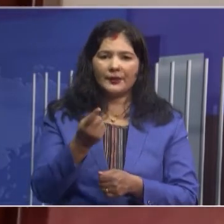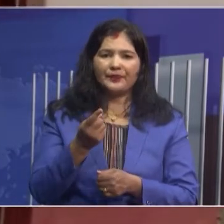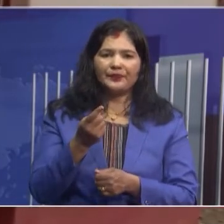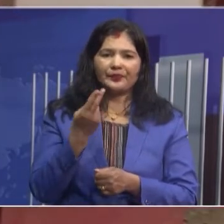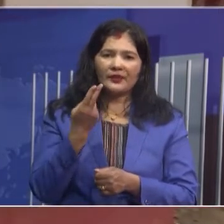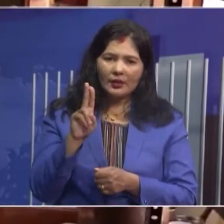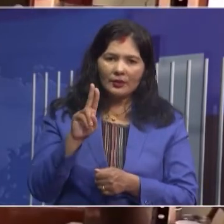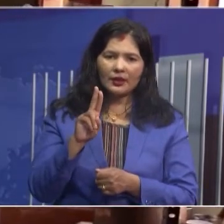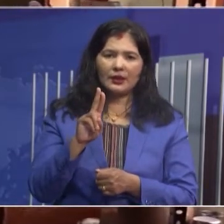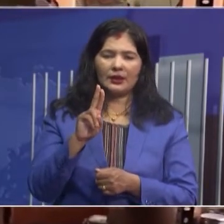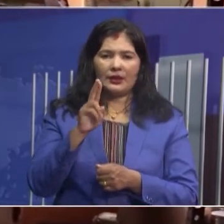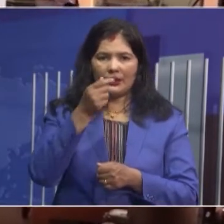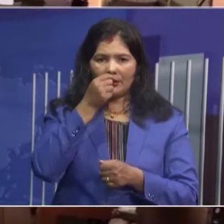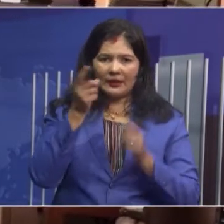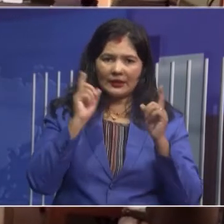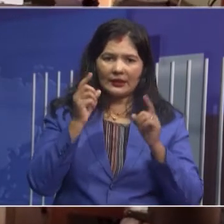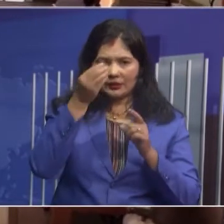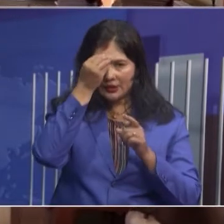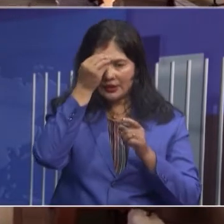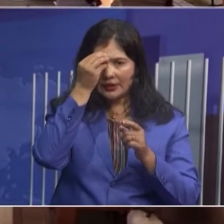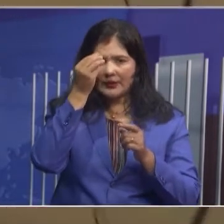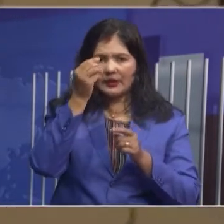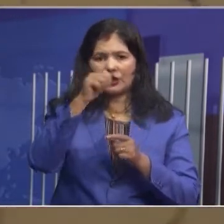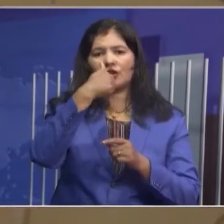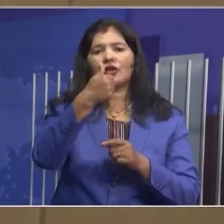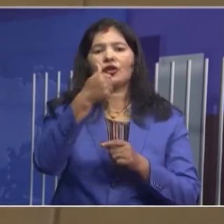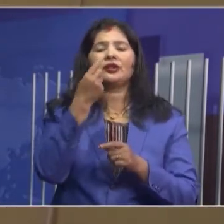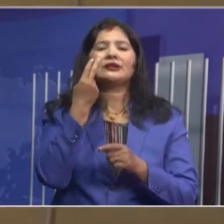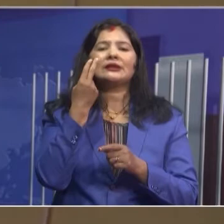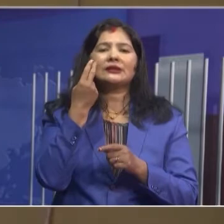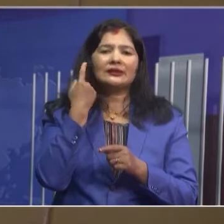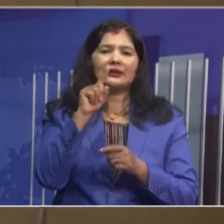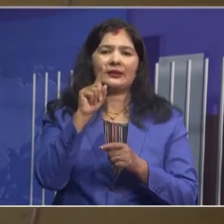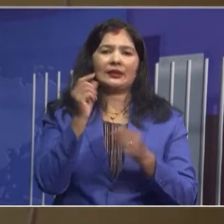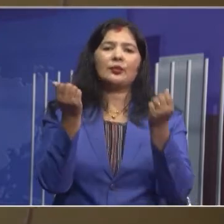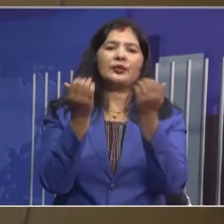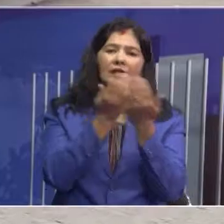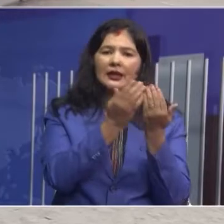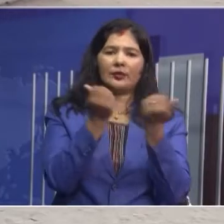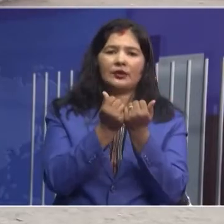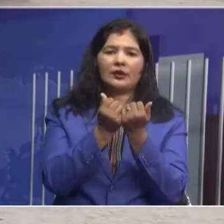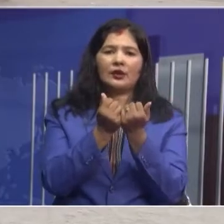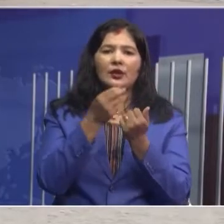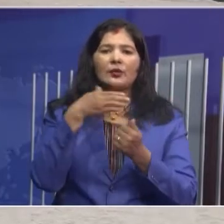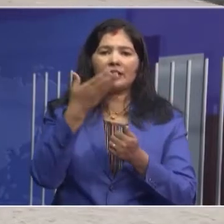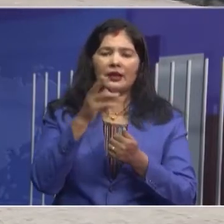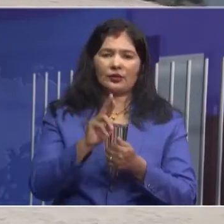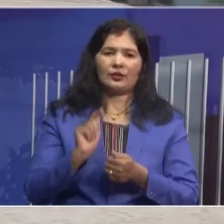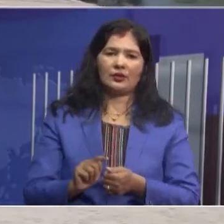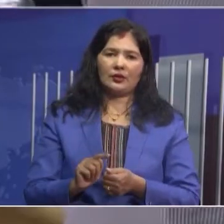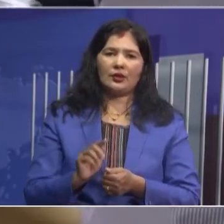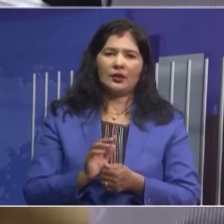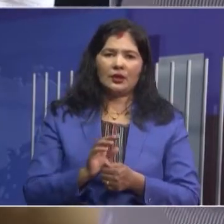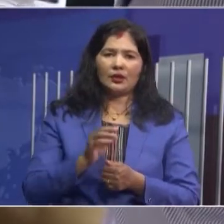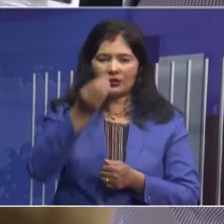दोगोडा केदार गाउँपालिकाले पनि दसैँमा छ दिन मात्रै विद्यालय बन्द रहने जनाएको छ जिल्लाको सुनरिया गाउँपालिकाले